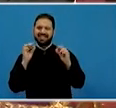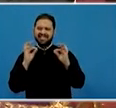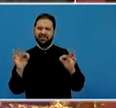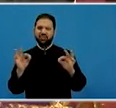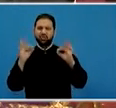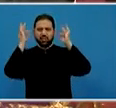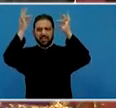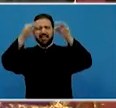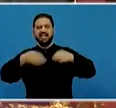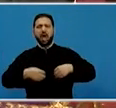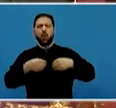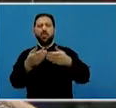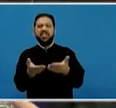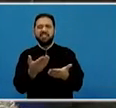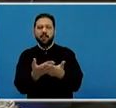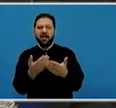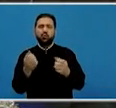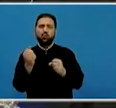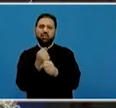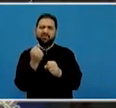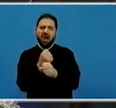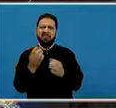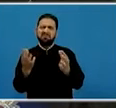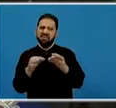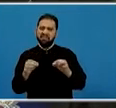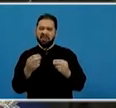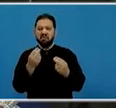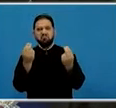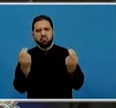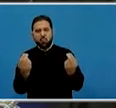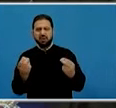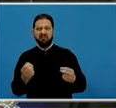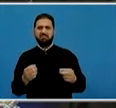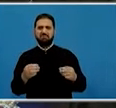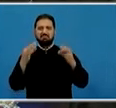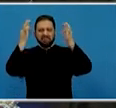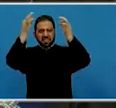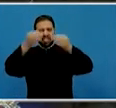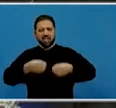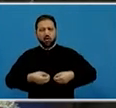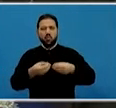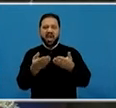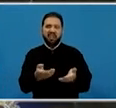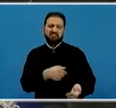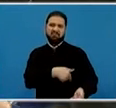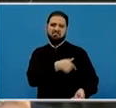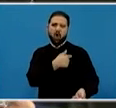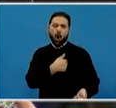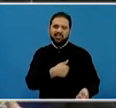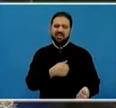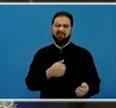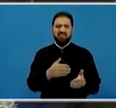dăruiți pentru ceea ce fac, să spunem, să fie oameni generoși, oameni cu adevărat milostivi